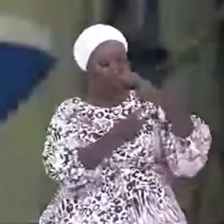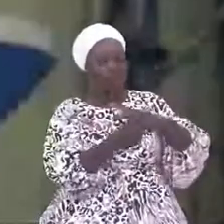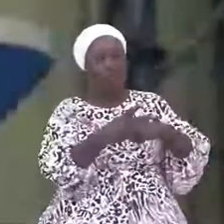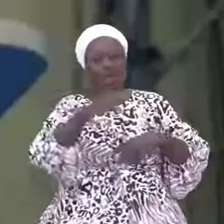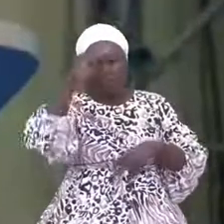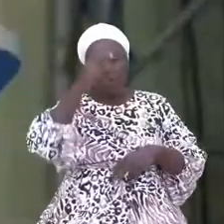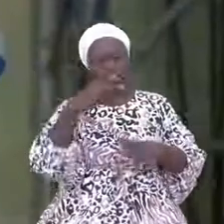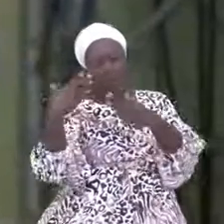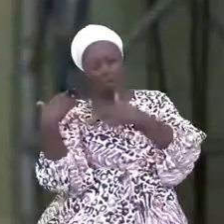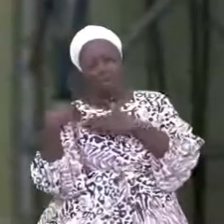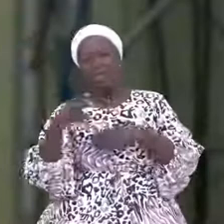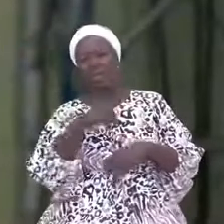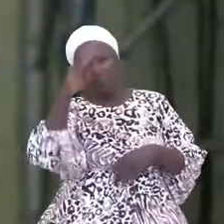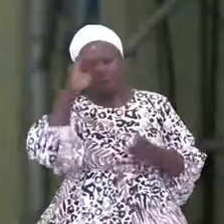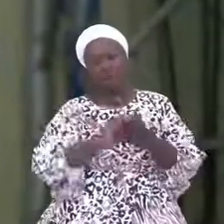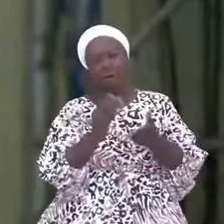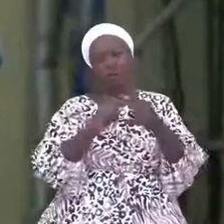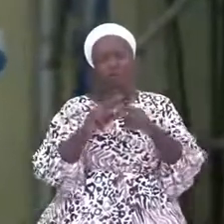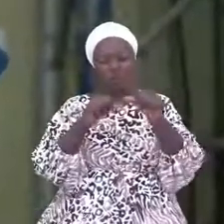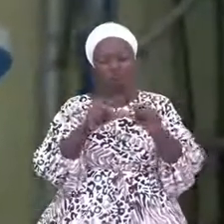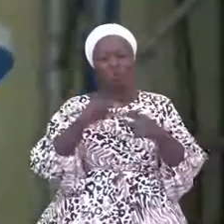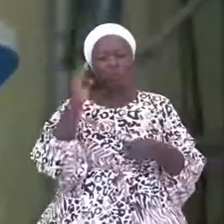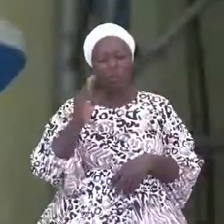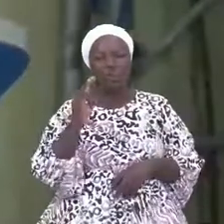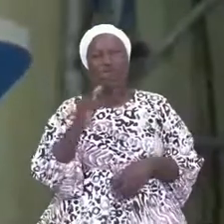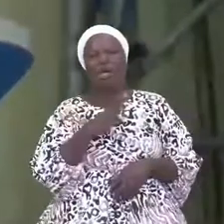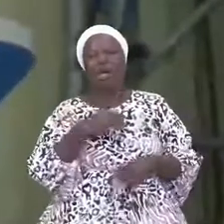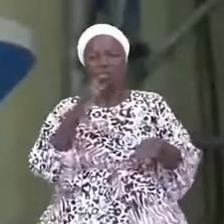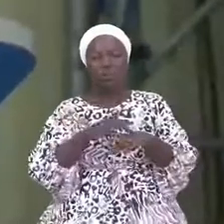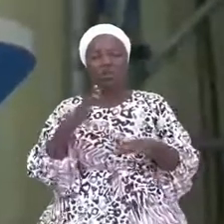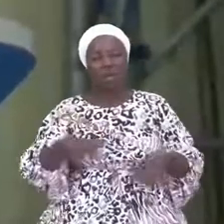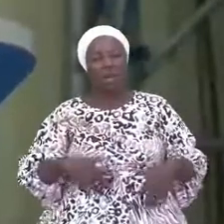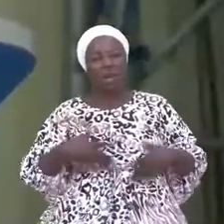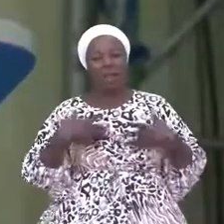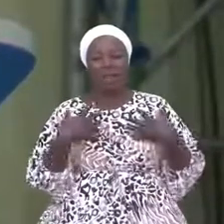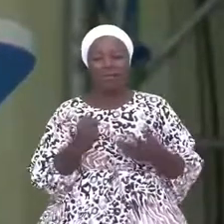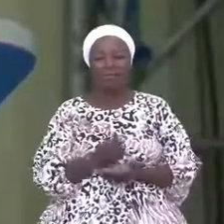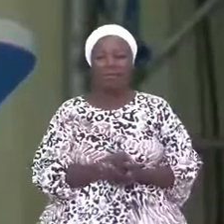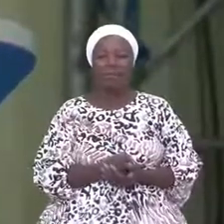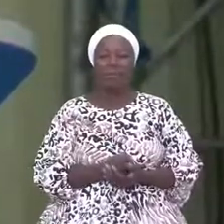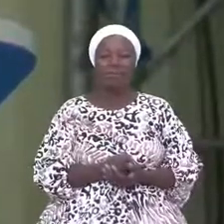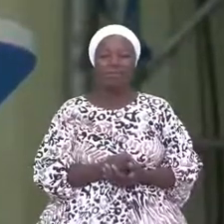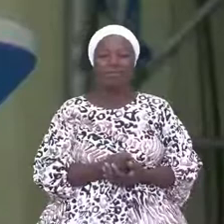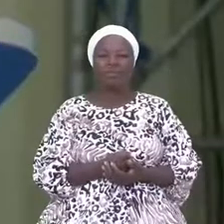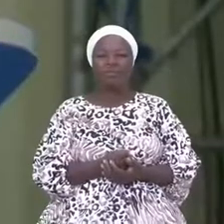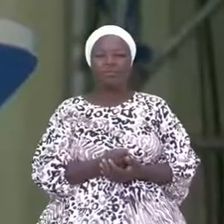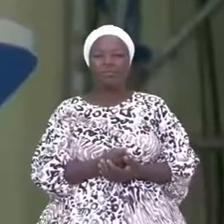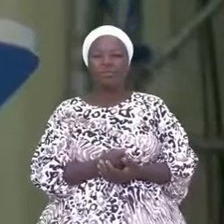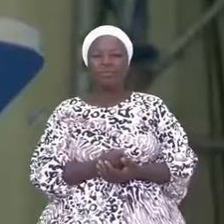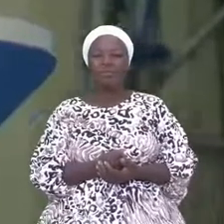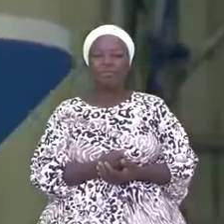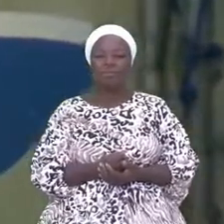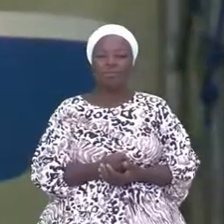qui veut atteindre toutes les catégories de personnes de par le monde. Conseillez, n'importe où